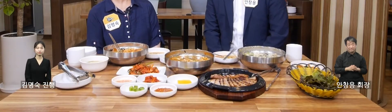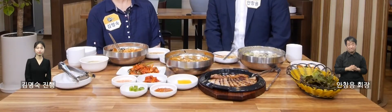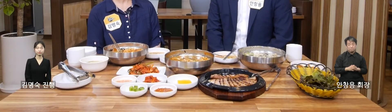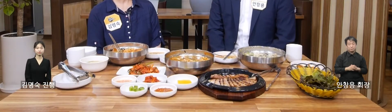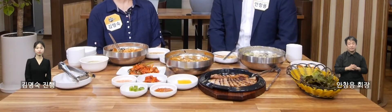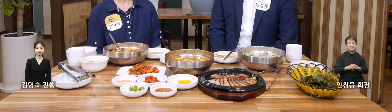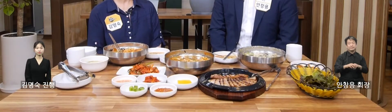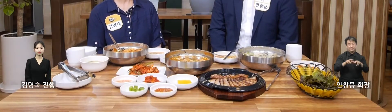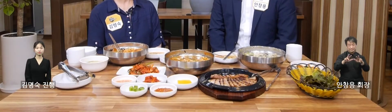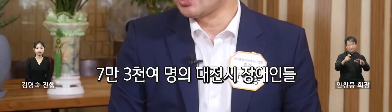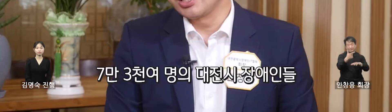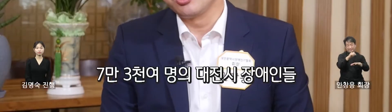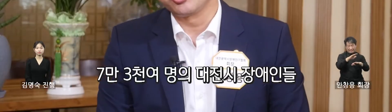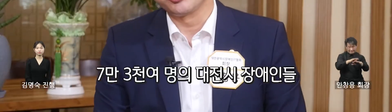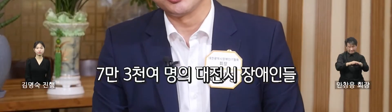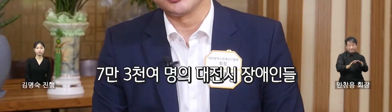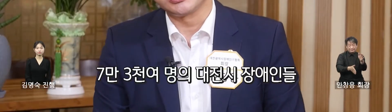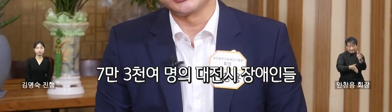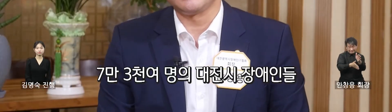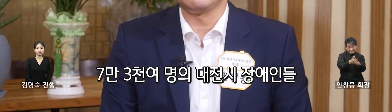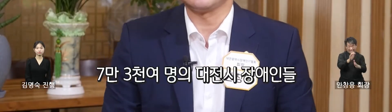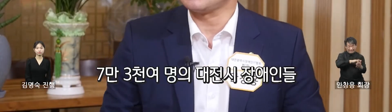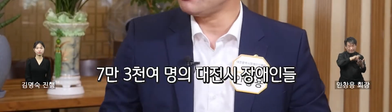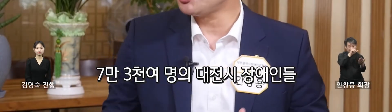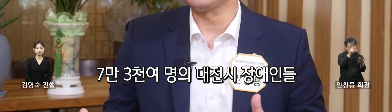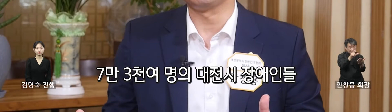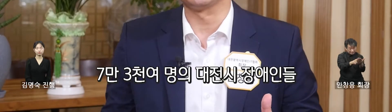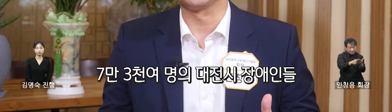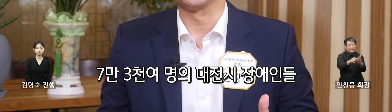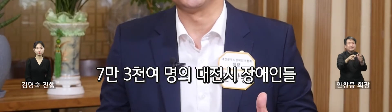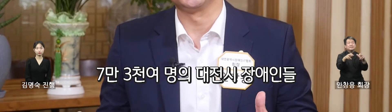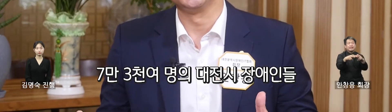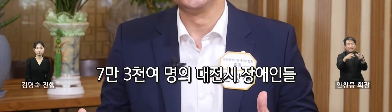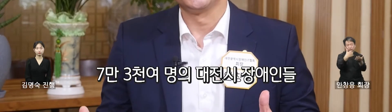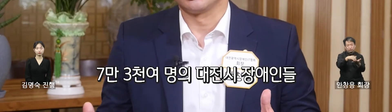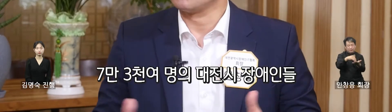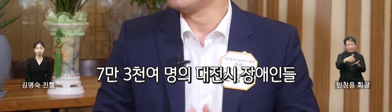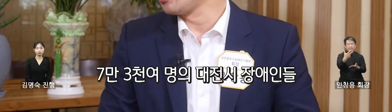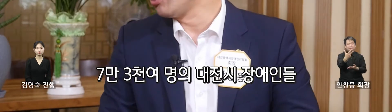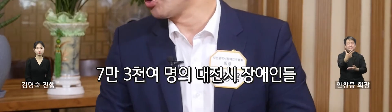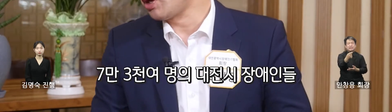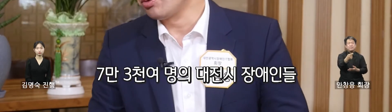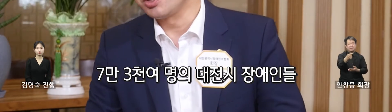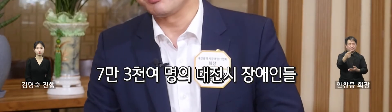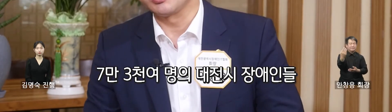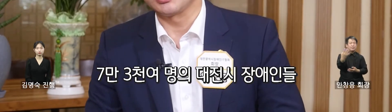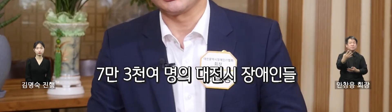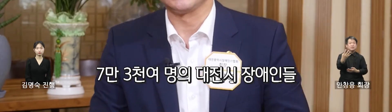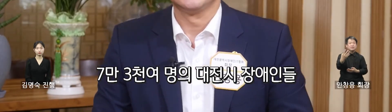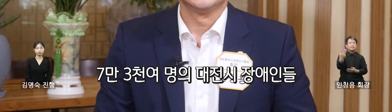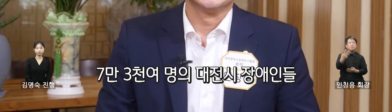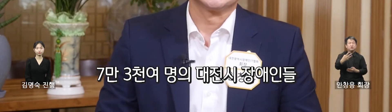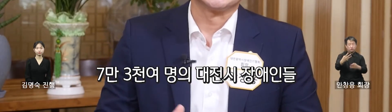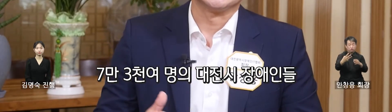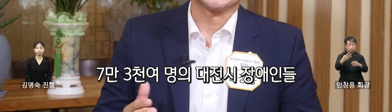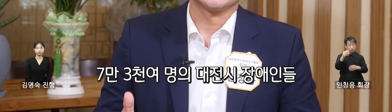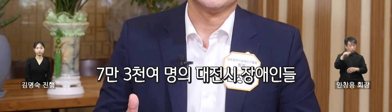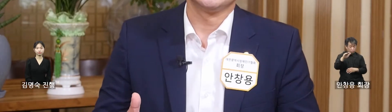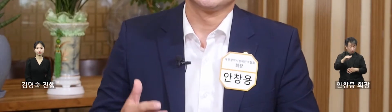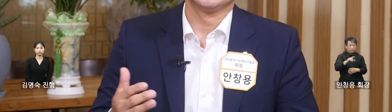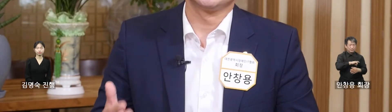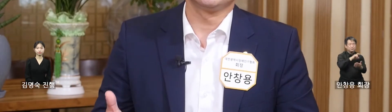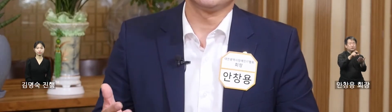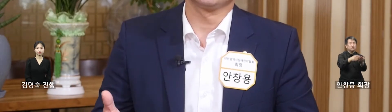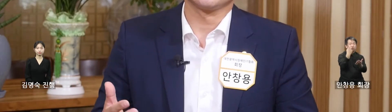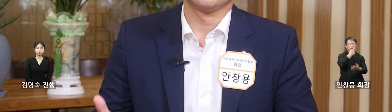대전시의 등록 장애인 수는 한 7만 3천여 명 정도 등록된 것으로 알고 있습니다. 그